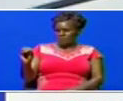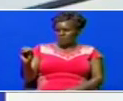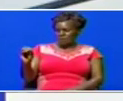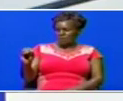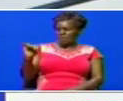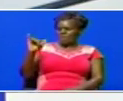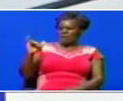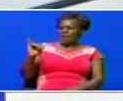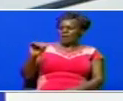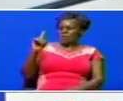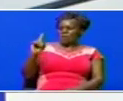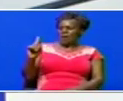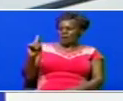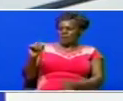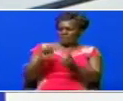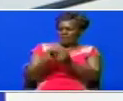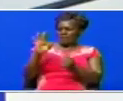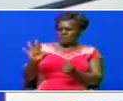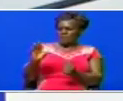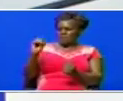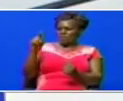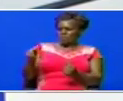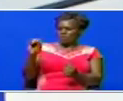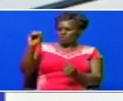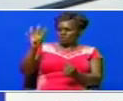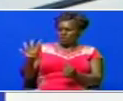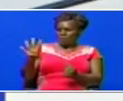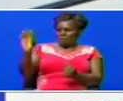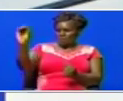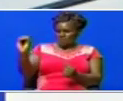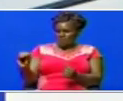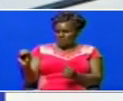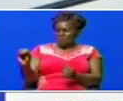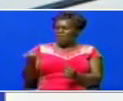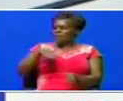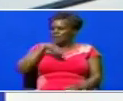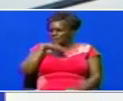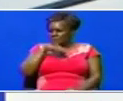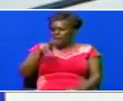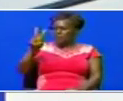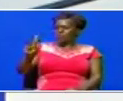Joseph Nyaga, 113, 0.04%. Raila Odinga,